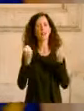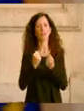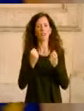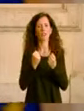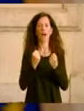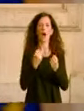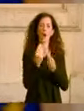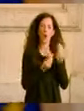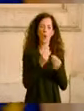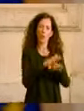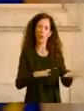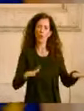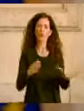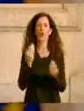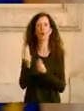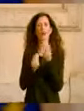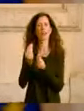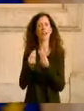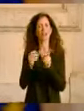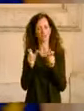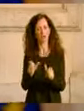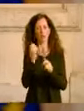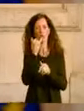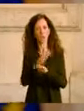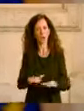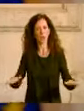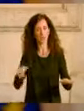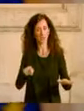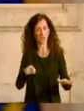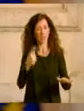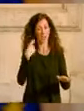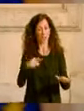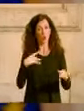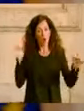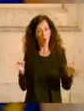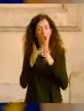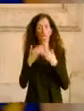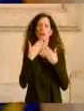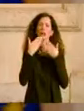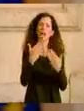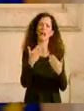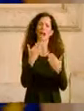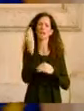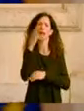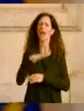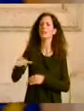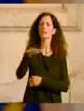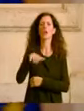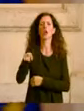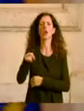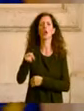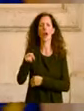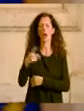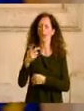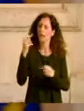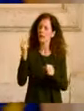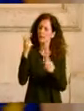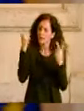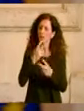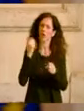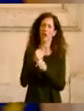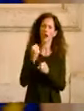ludico-ricreativo e qui devo ringraziare ancora una volta gli enti locali per aver collaborato